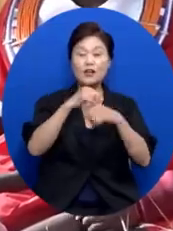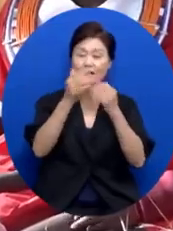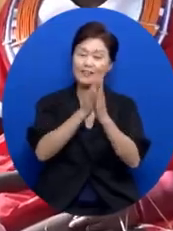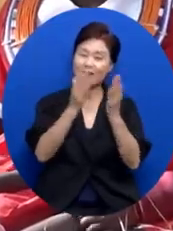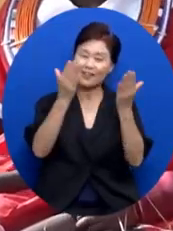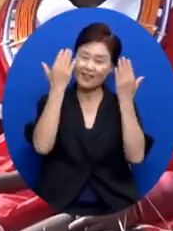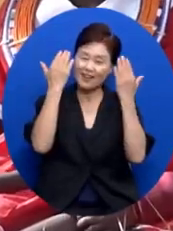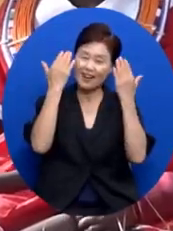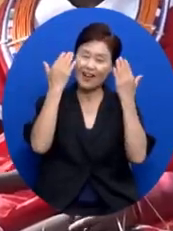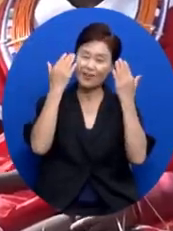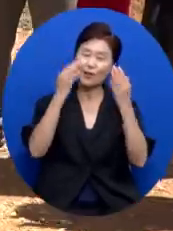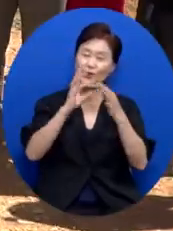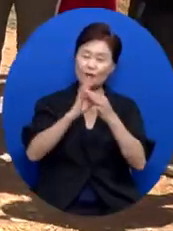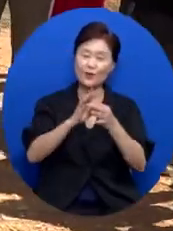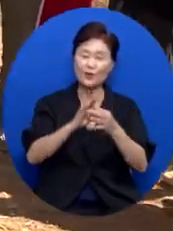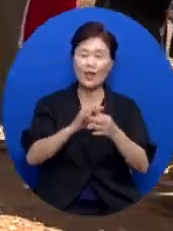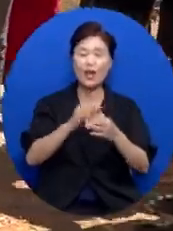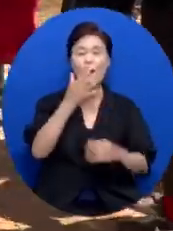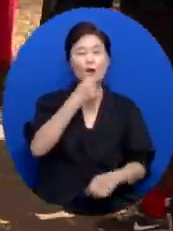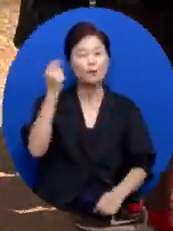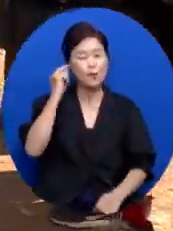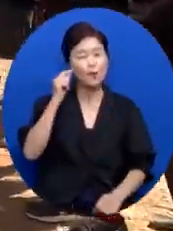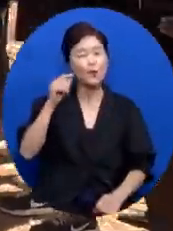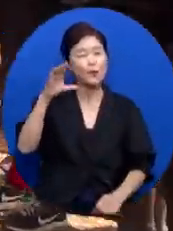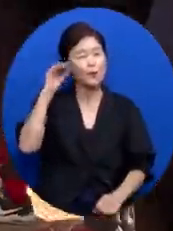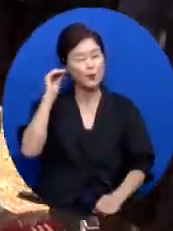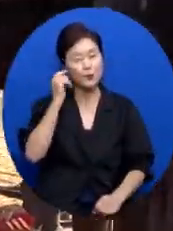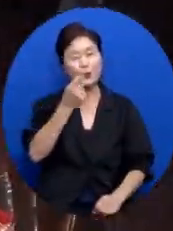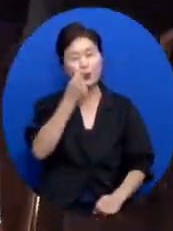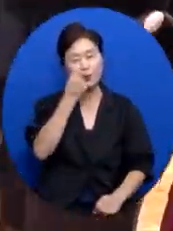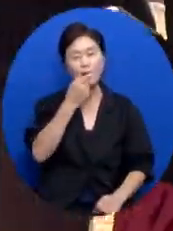재미있게 복음을들을 수 있다고 말했습니다